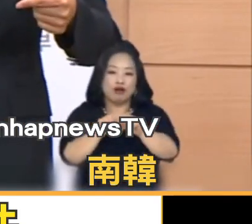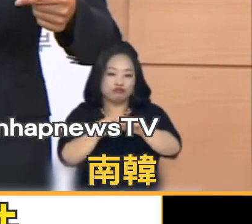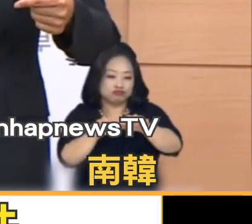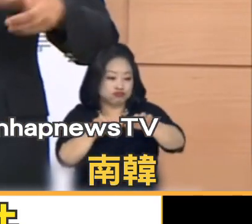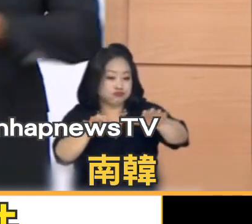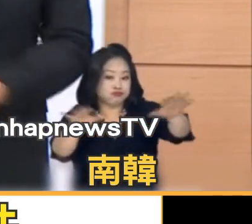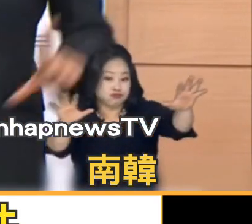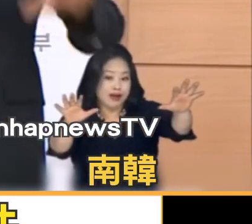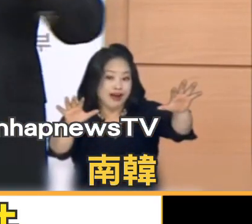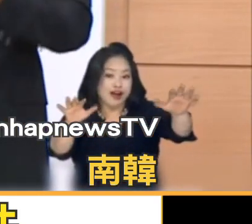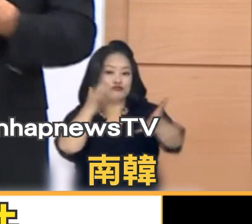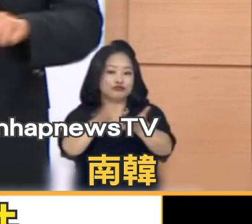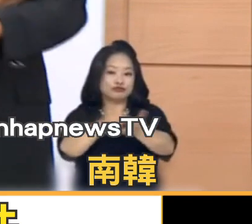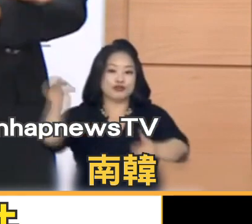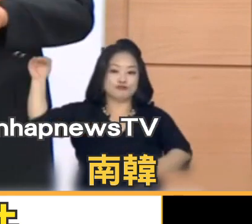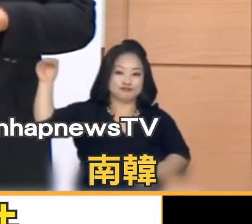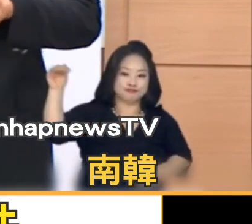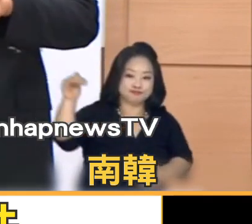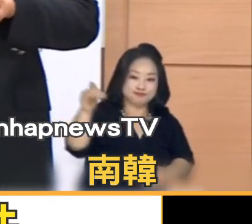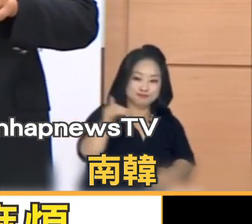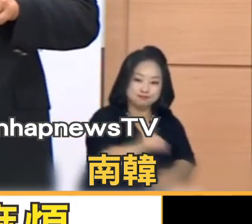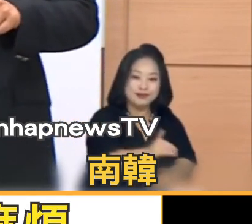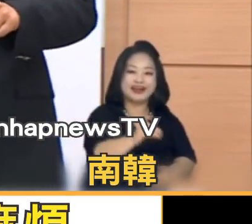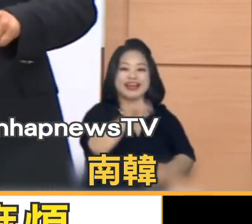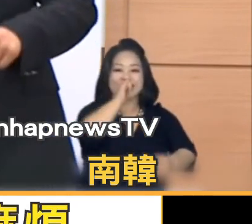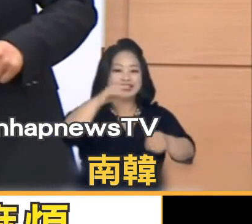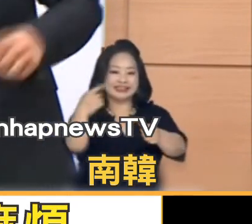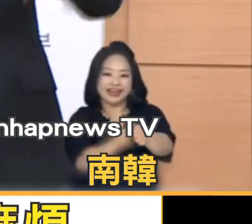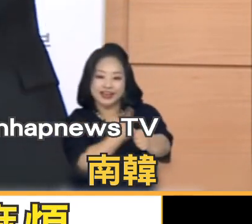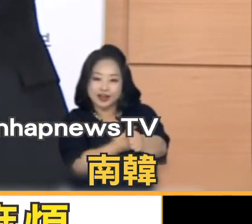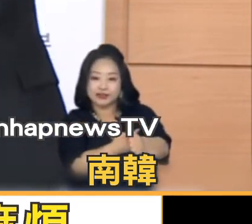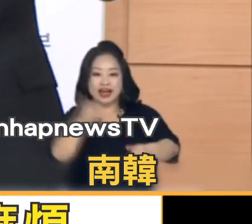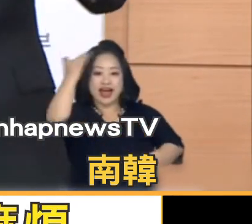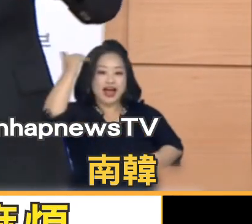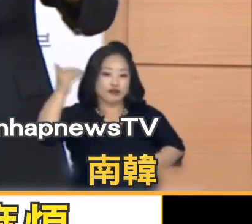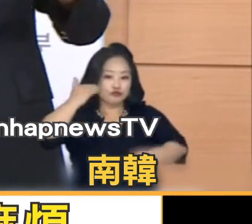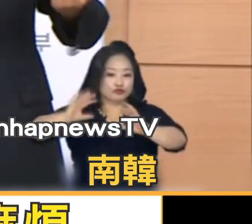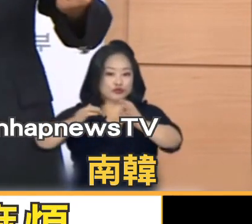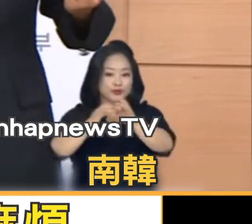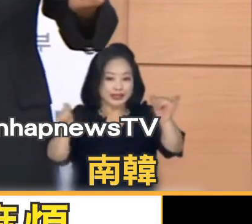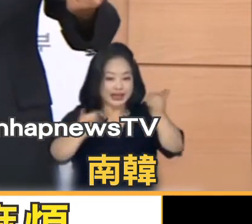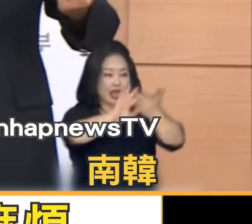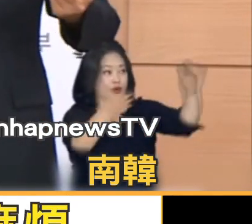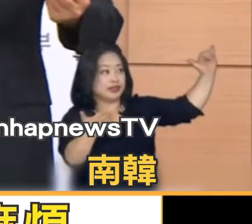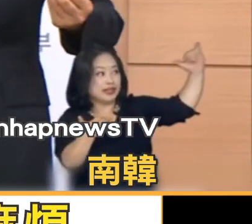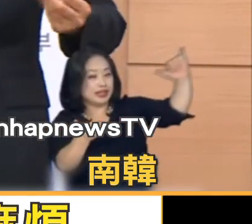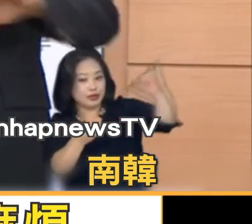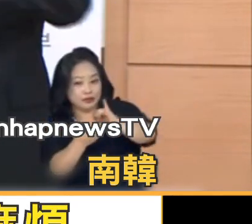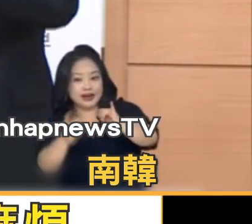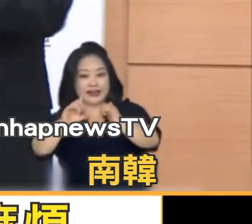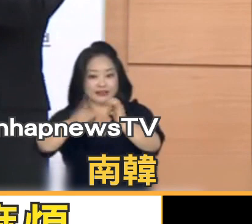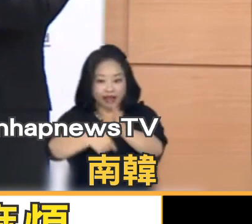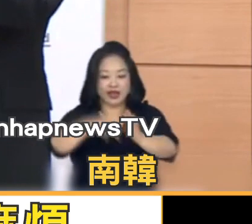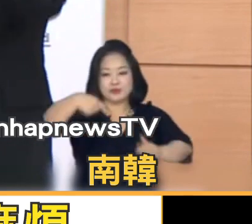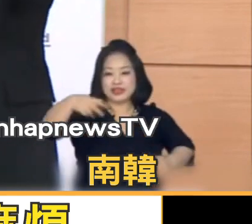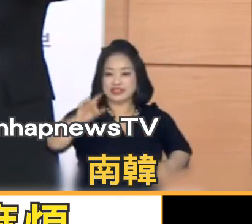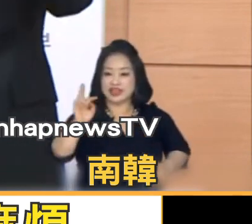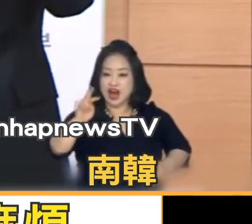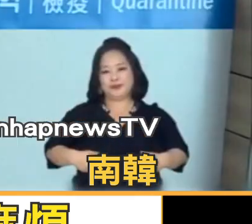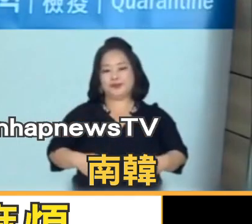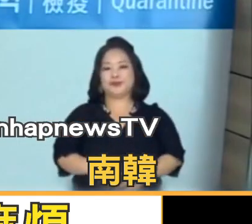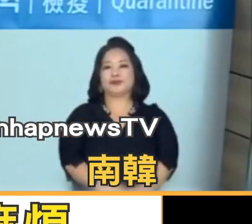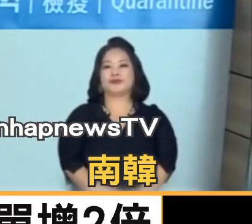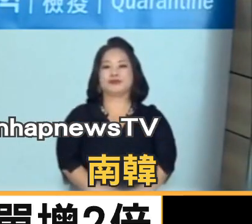일상을회복할수있는여건들이조성되면서우리국민이입국과정에서겪는불편함을해소하기위해